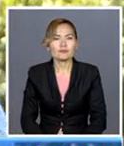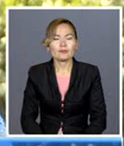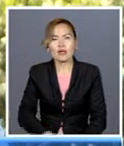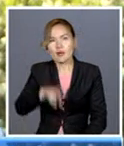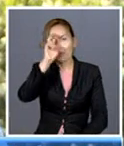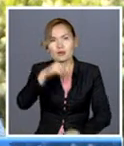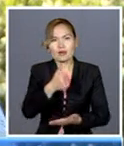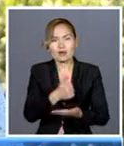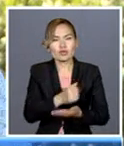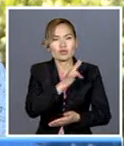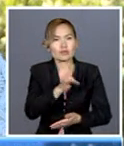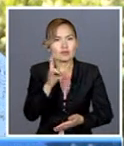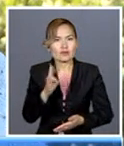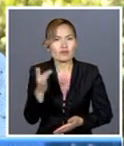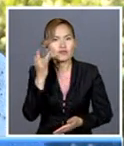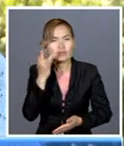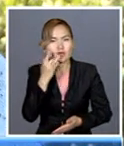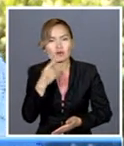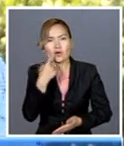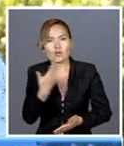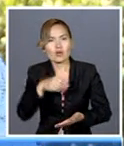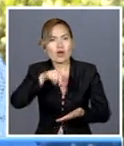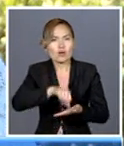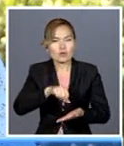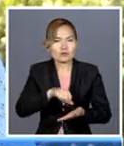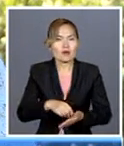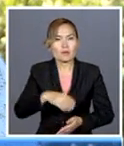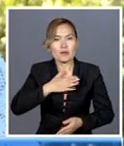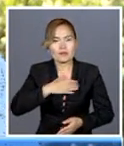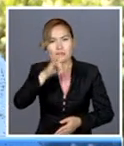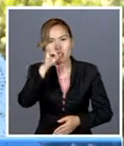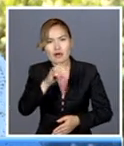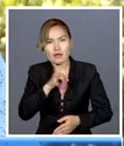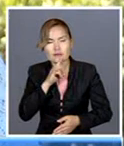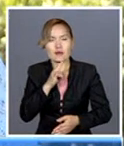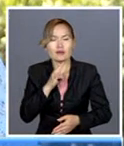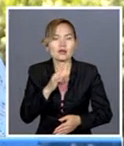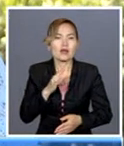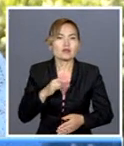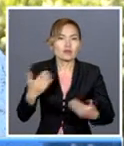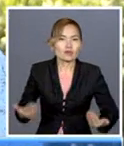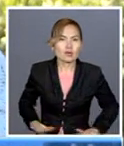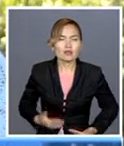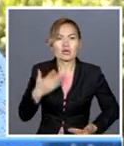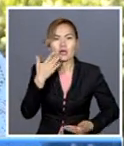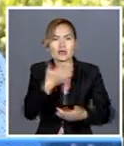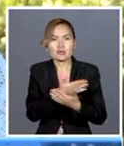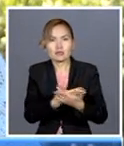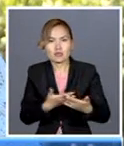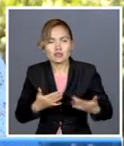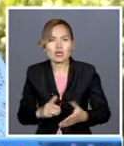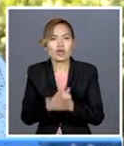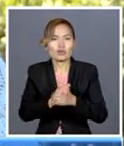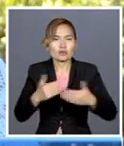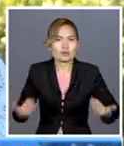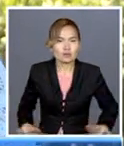Мемлекет башысы бағдарламалық жобасында 100 жаңа есімді айқындау керектігін айтты. Біз бұл ретте ғылым жолында жүрген этнос өкілдеріне назар аударғанды жөн